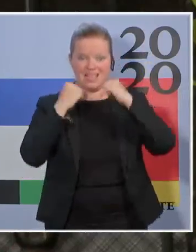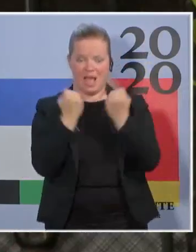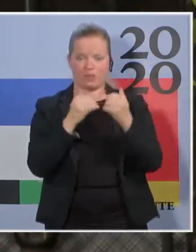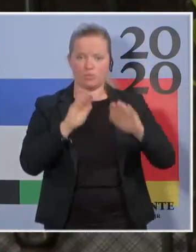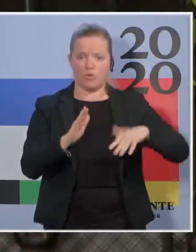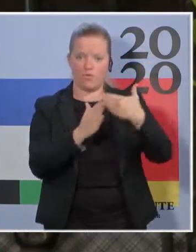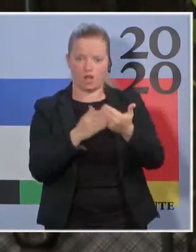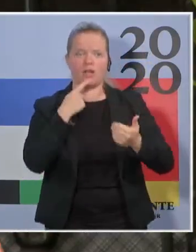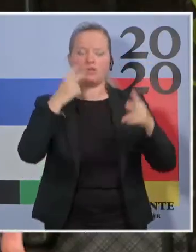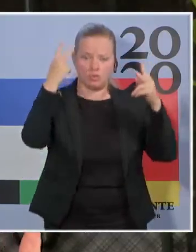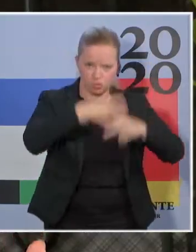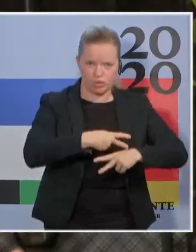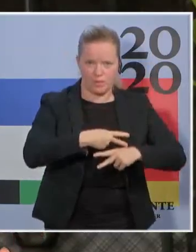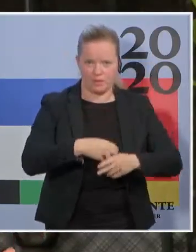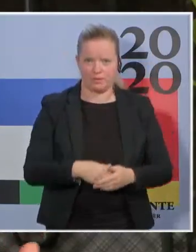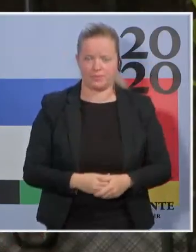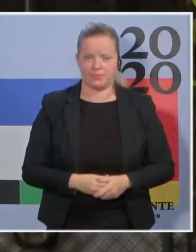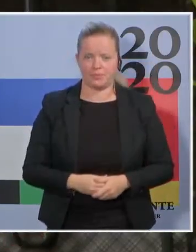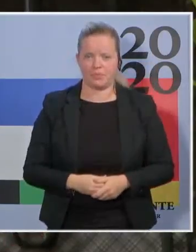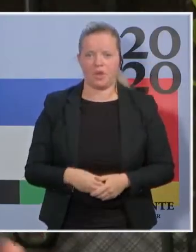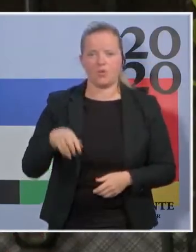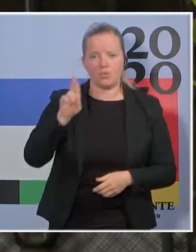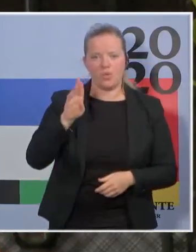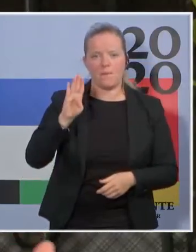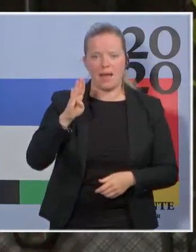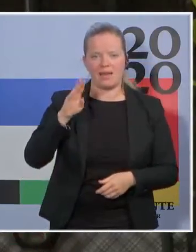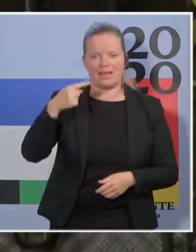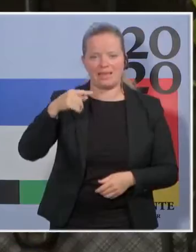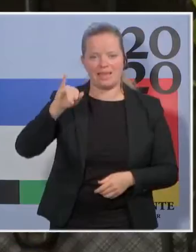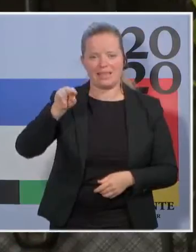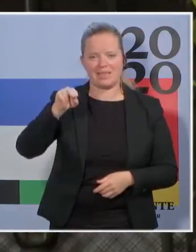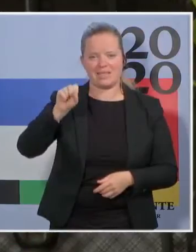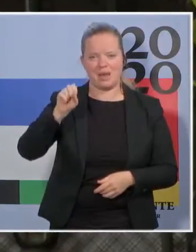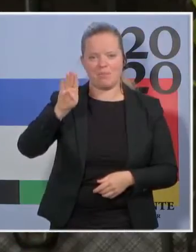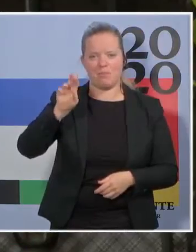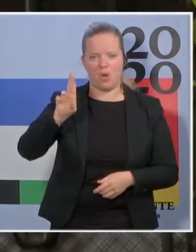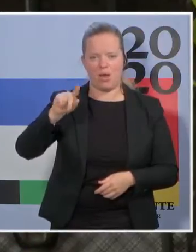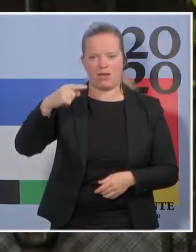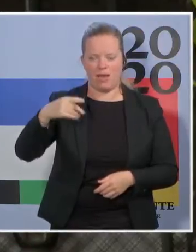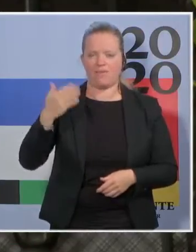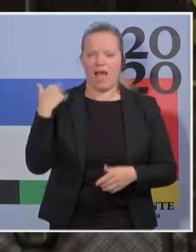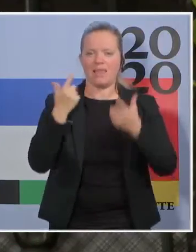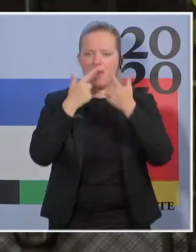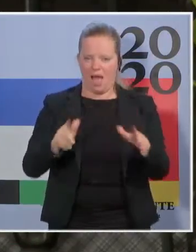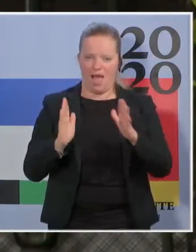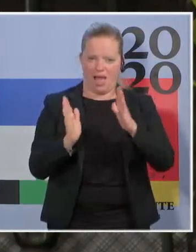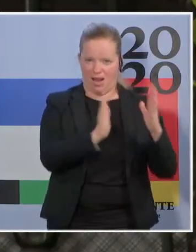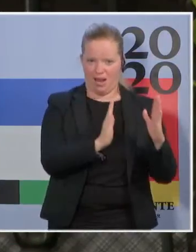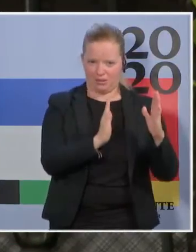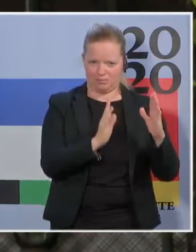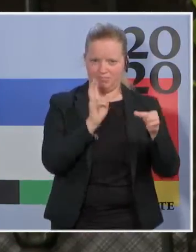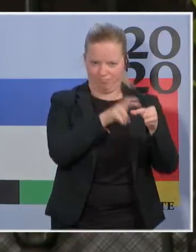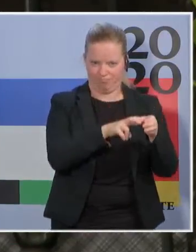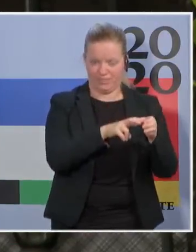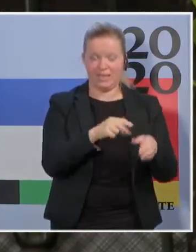Vorschlag zustimmen. Ruth Bader Ginsburg hat dem liberalen Flügel der Richterschaft angehört. Ich hatte die Ehre,